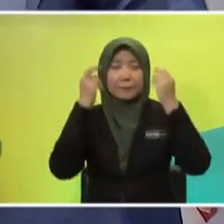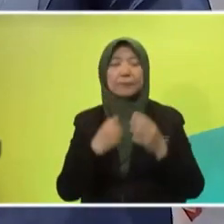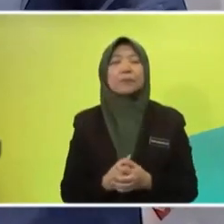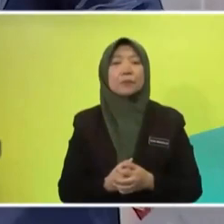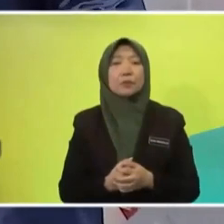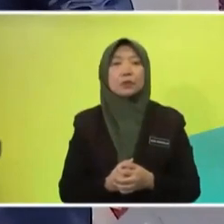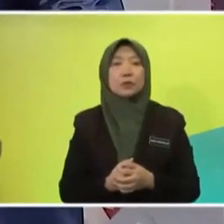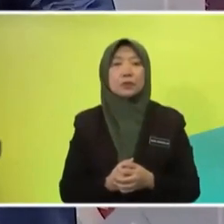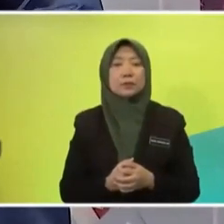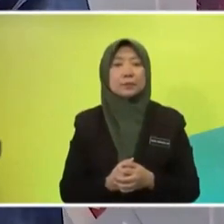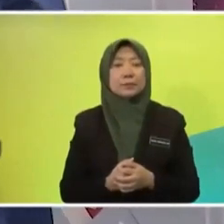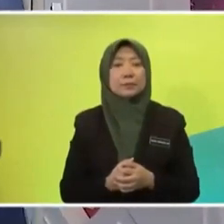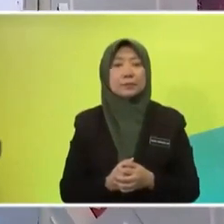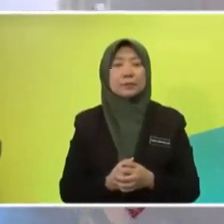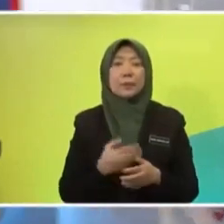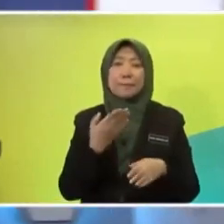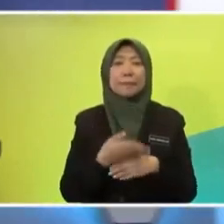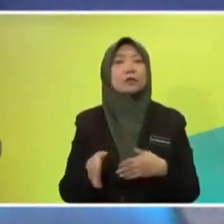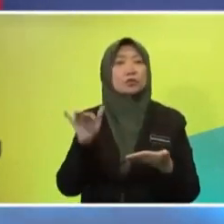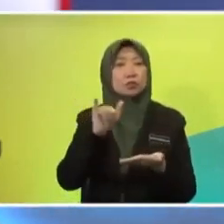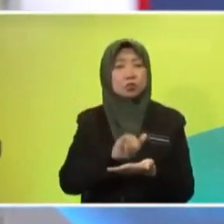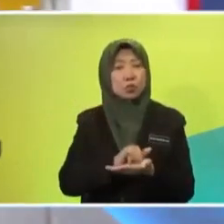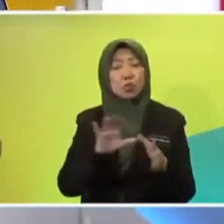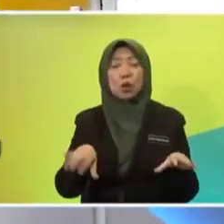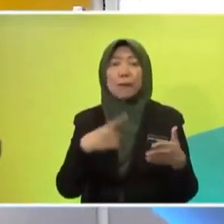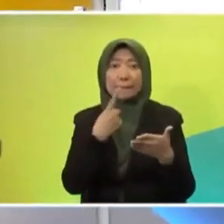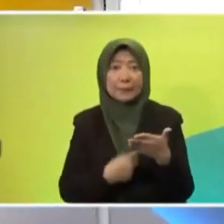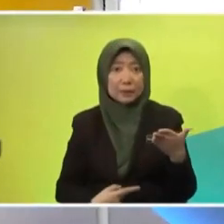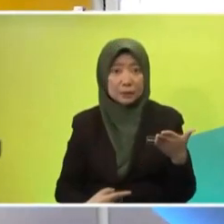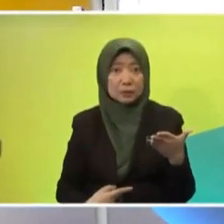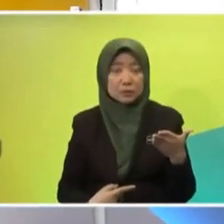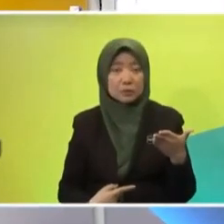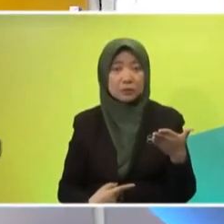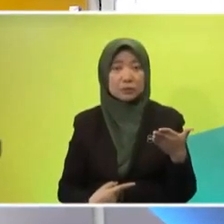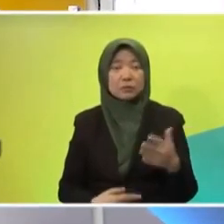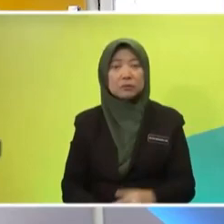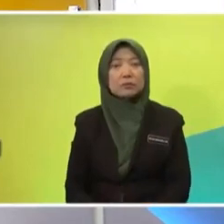langkah seterusnya. Iaitu, apa dia? Langkah seterusnya ialah